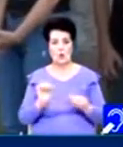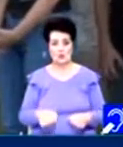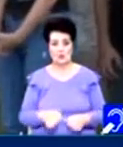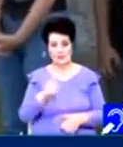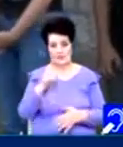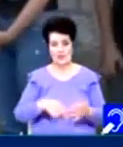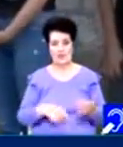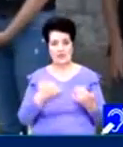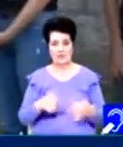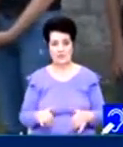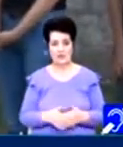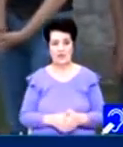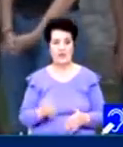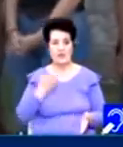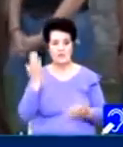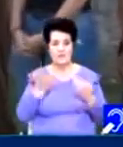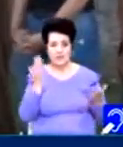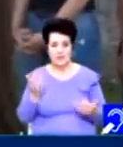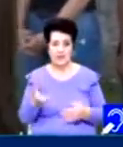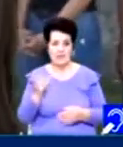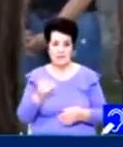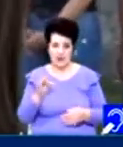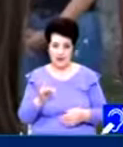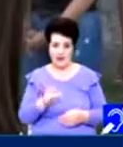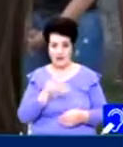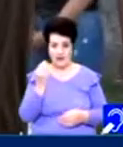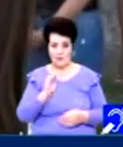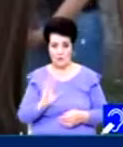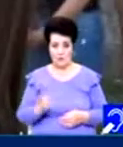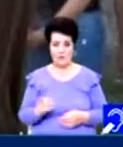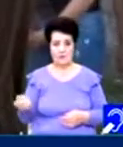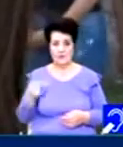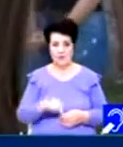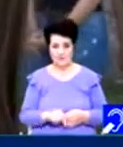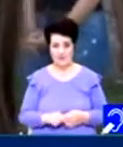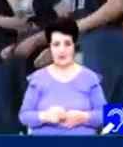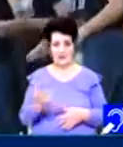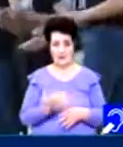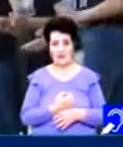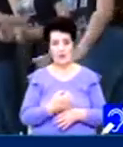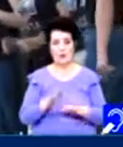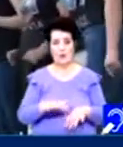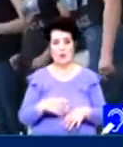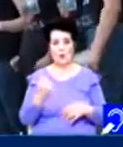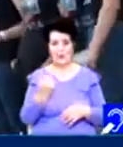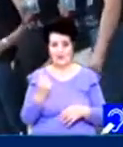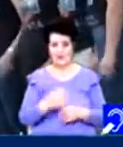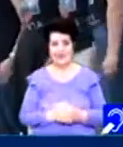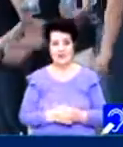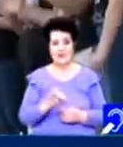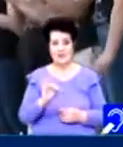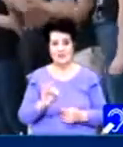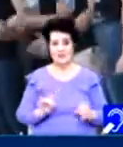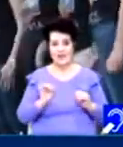foarte incredibilă. Ne-am distrat, dar n-am uitat pentru ce am venit. Am venit să luăm locul întâi și